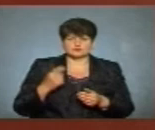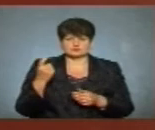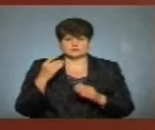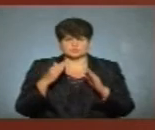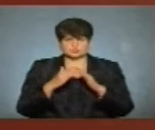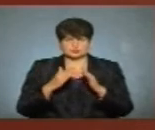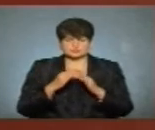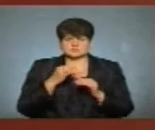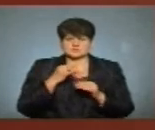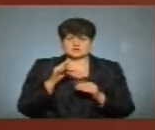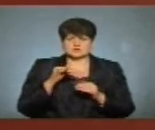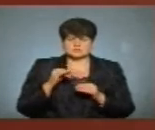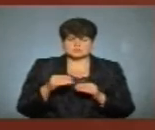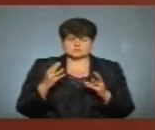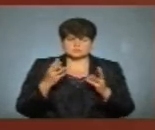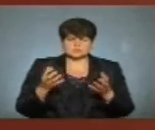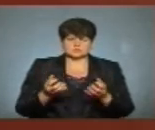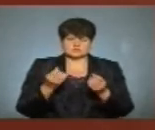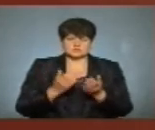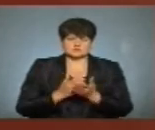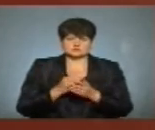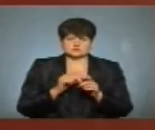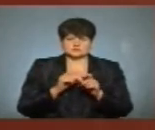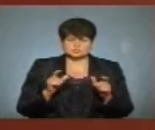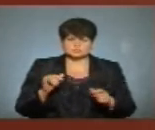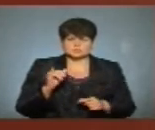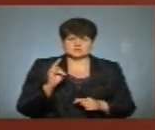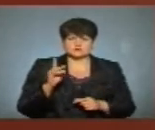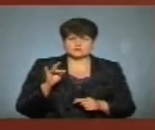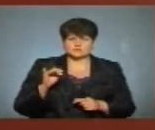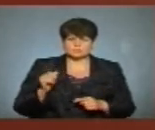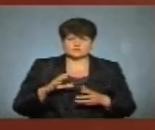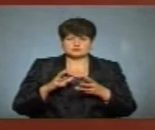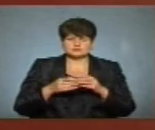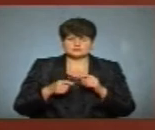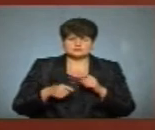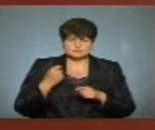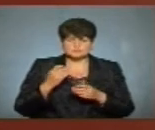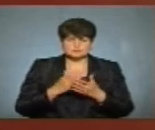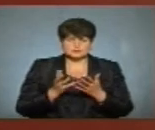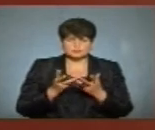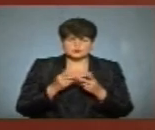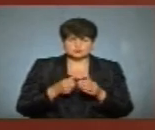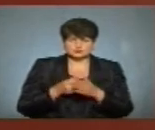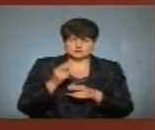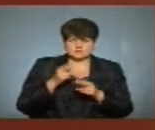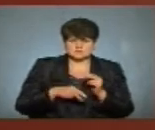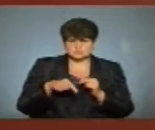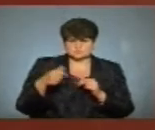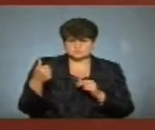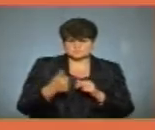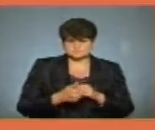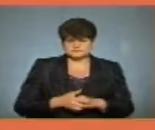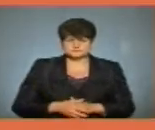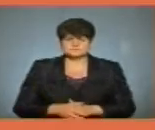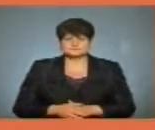будівлі, повідомила речниця пожежно-рятувальної служби Ірина Крупа. Суму збитків у цих районах мають підрахувати до кінця тижня.